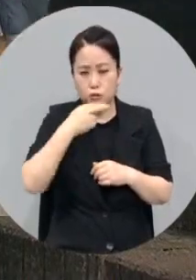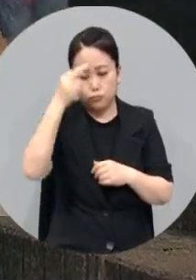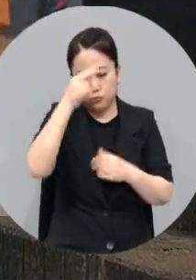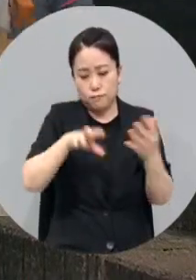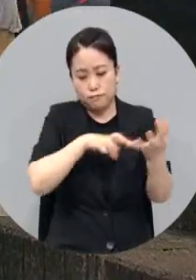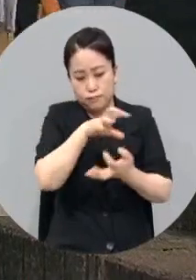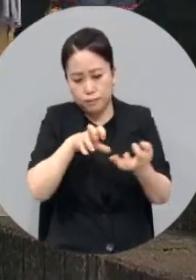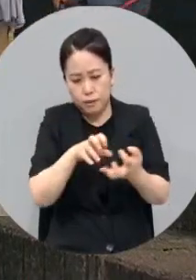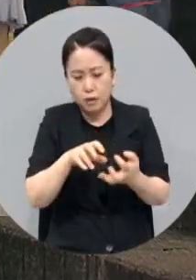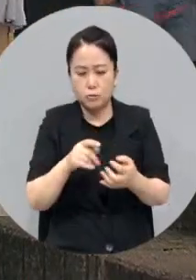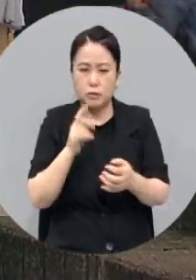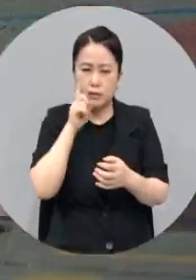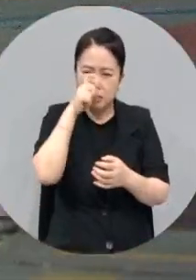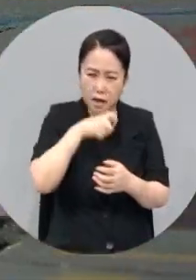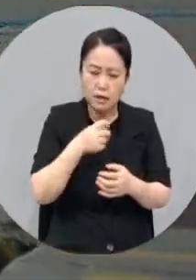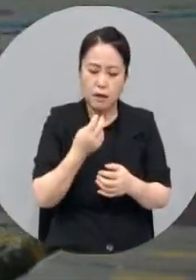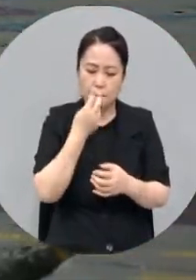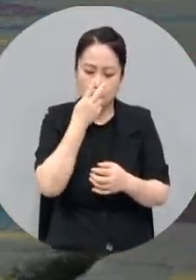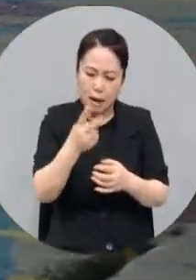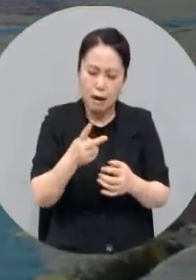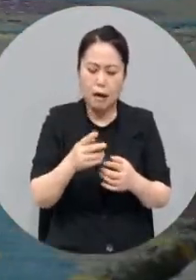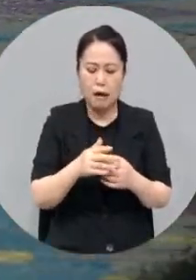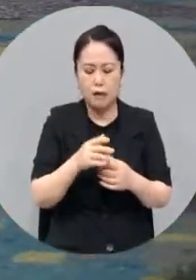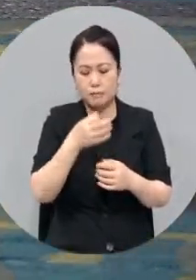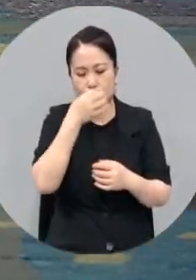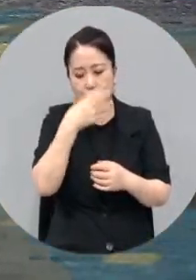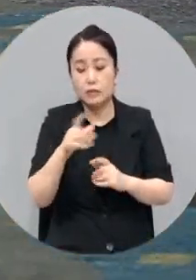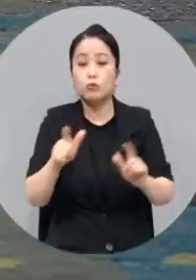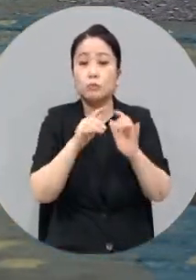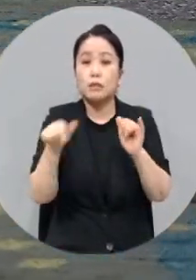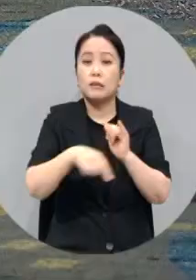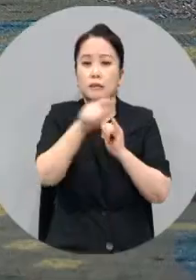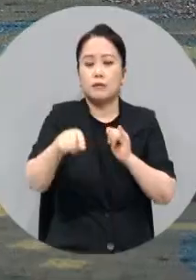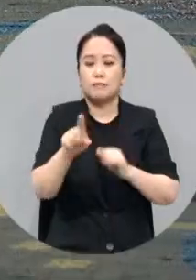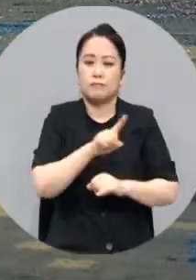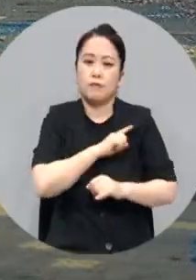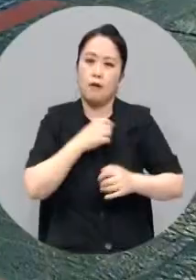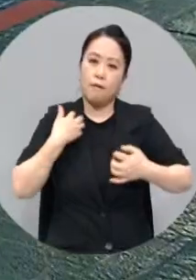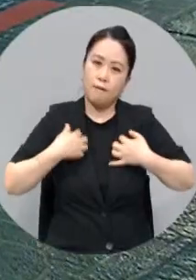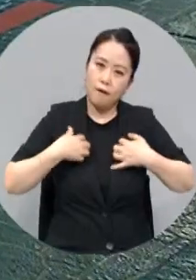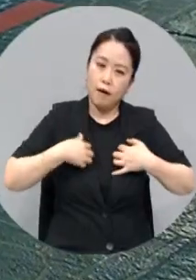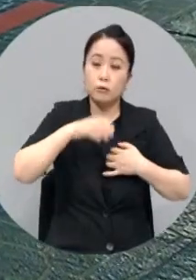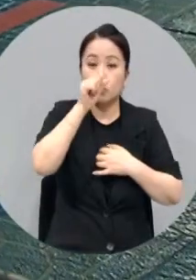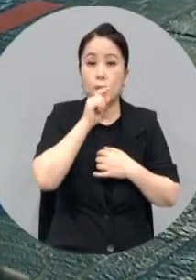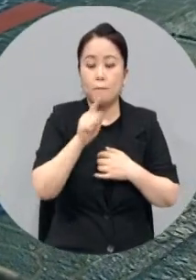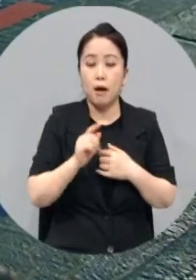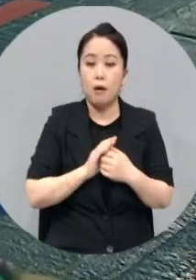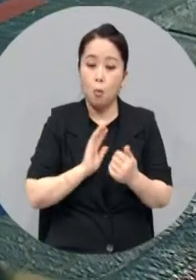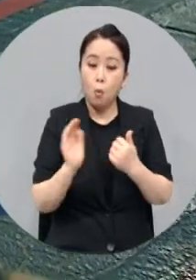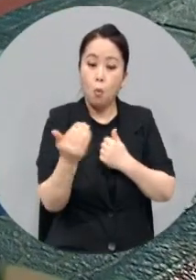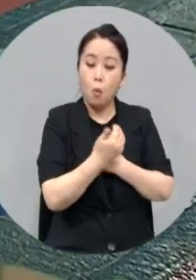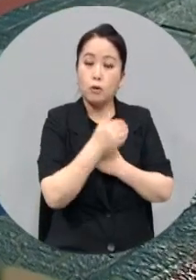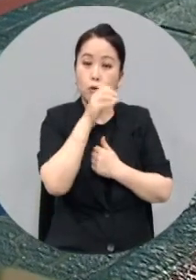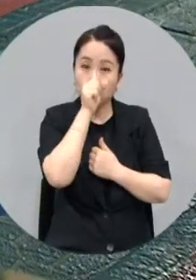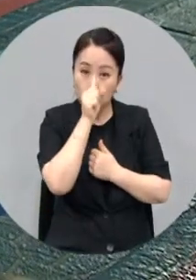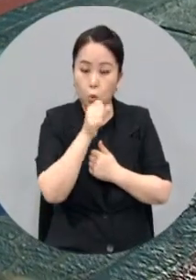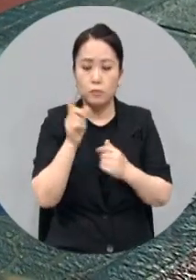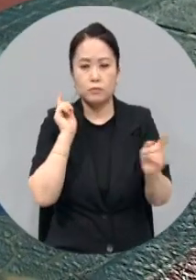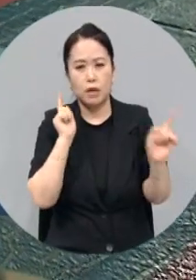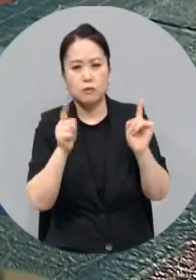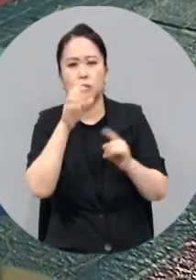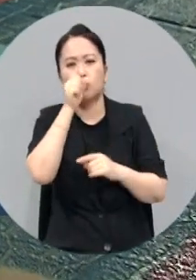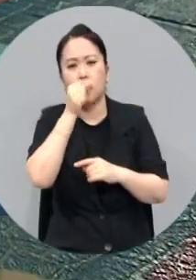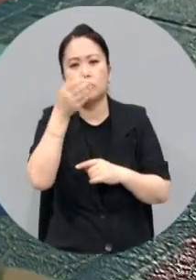쓰레기, 악취에 몸살을 앓아온 주민들이 가장 반기고 있습니다. 환경은 좋아지고 산책하기도 좋은데